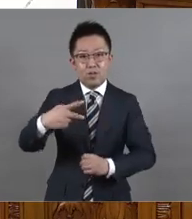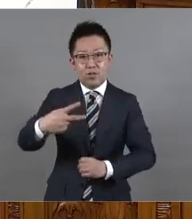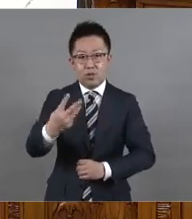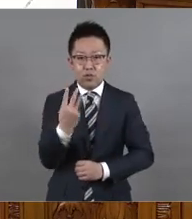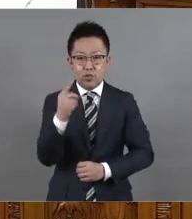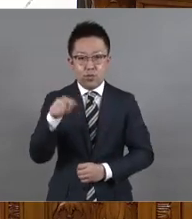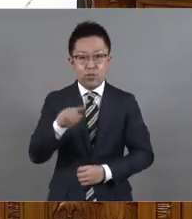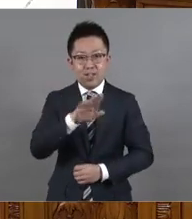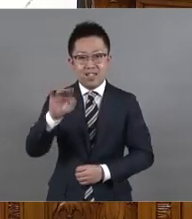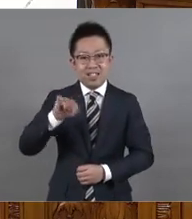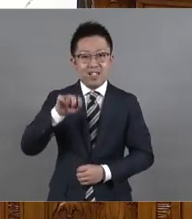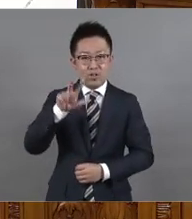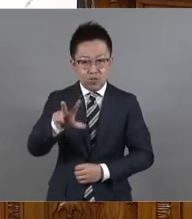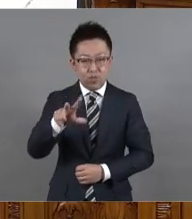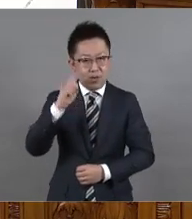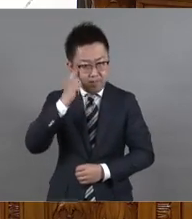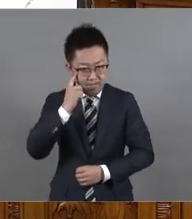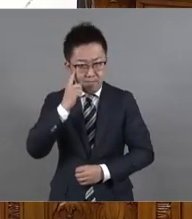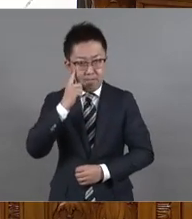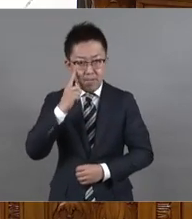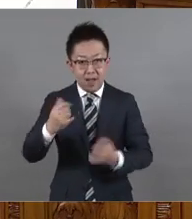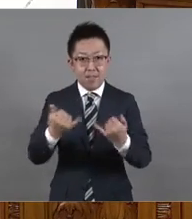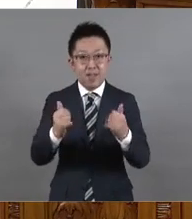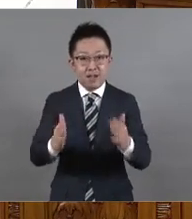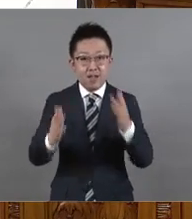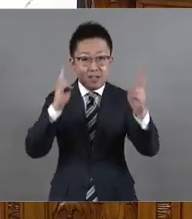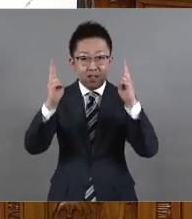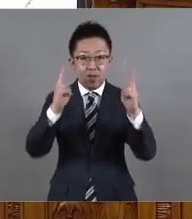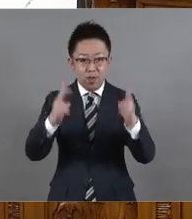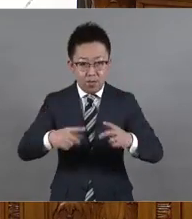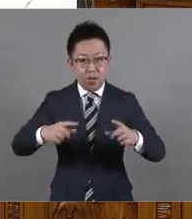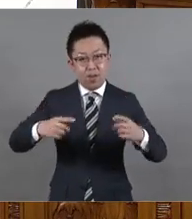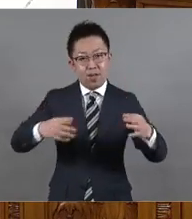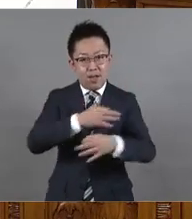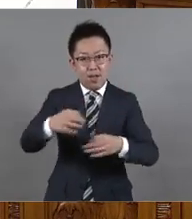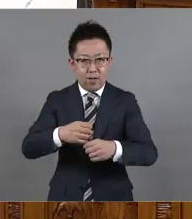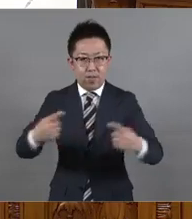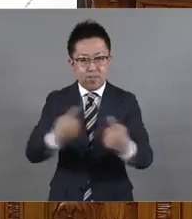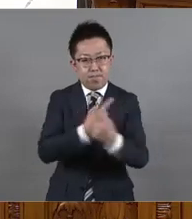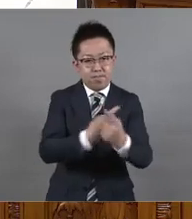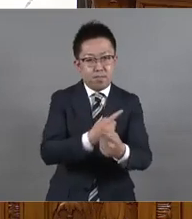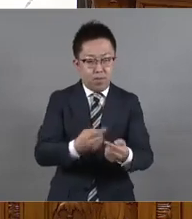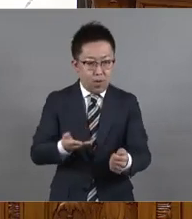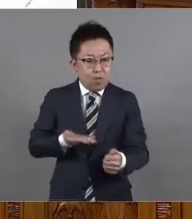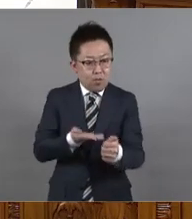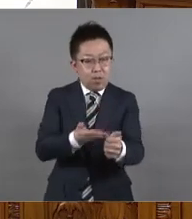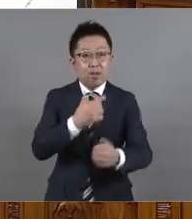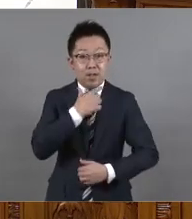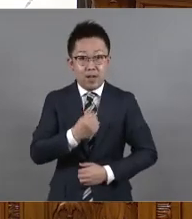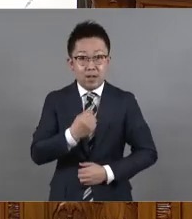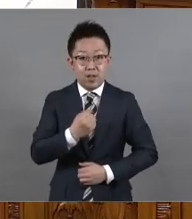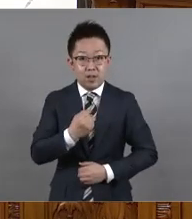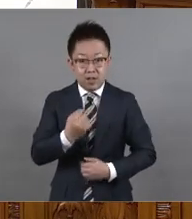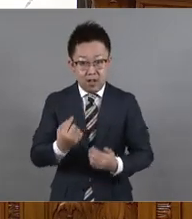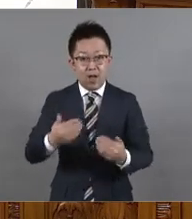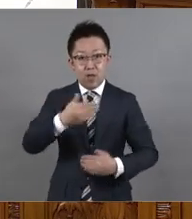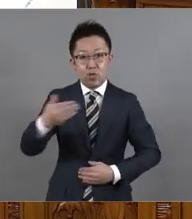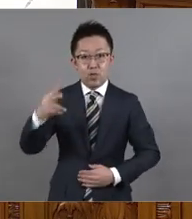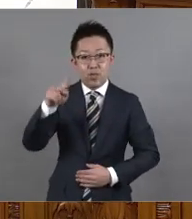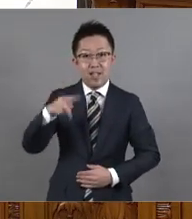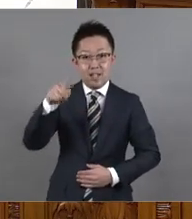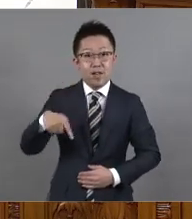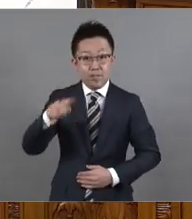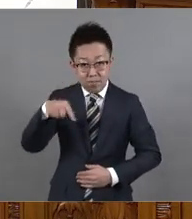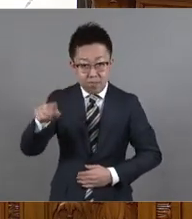デジタル化を通じた民間機様の経営革新を促してまいりますグリーン社会の実現に向けた取り組みも